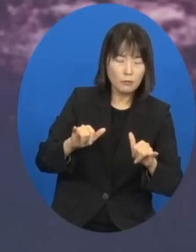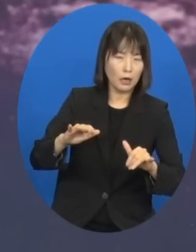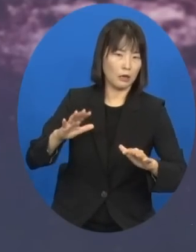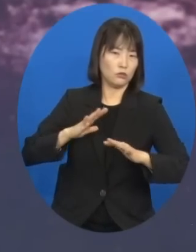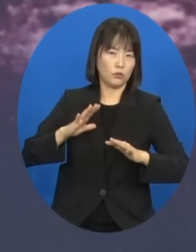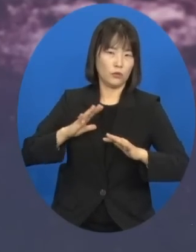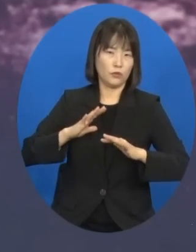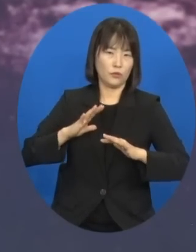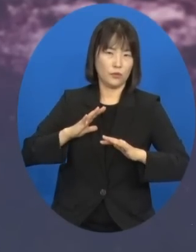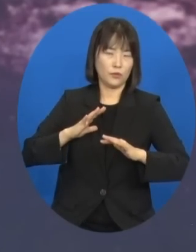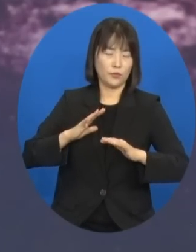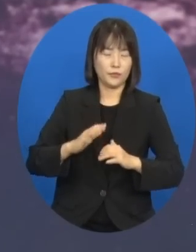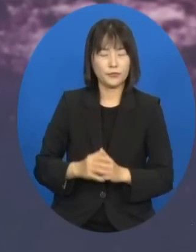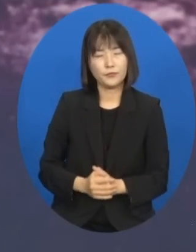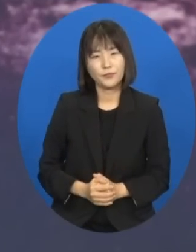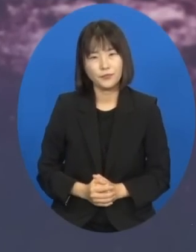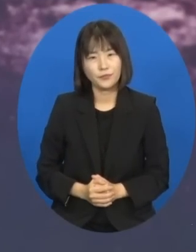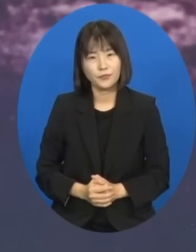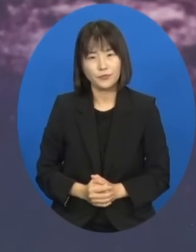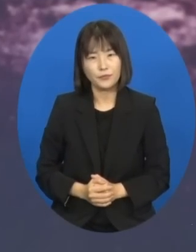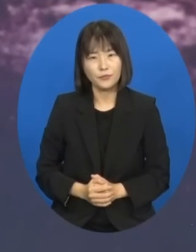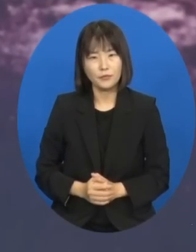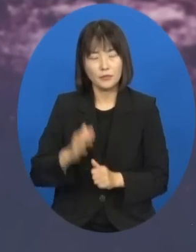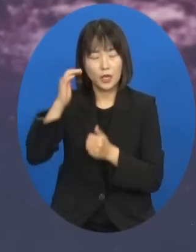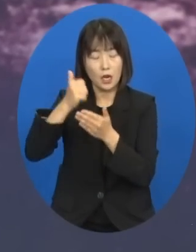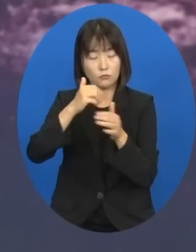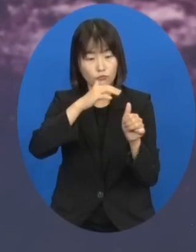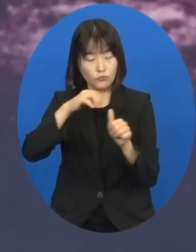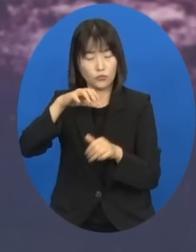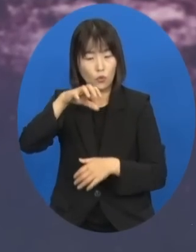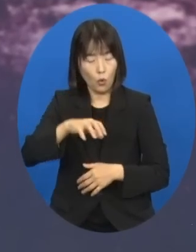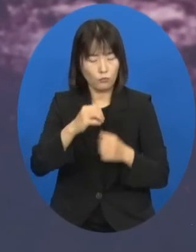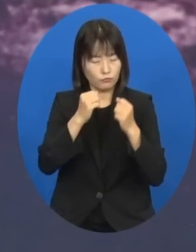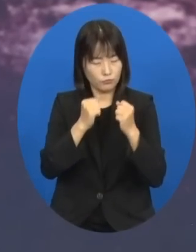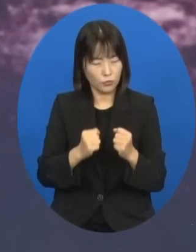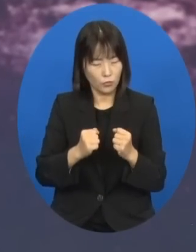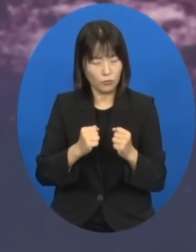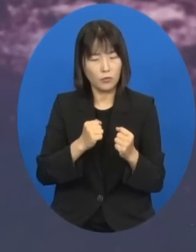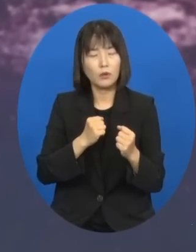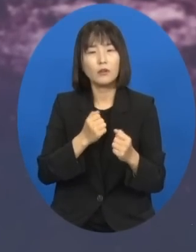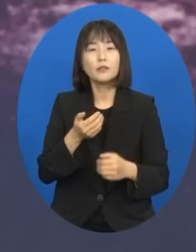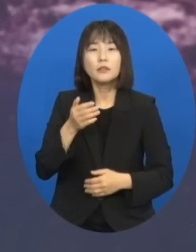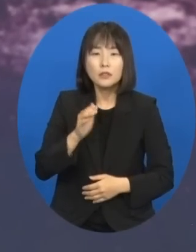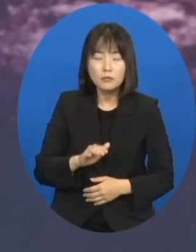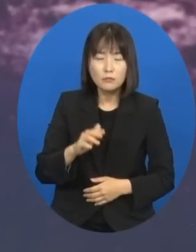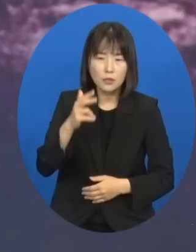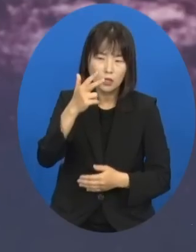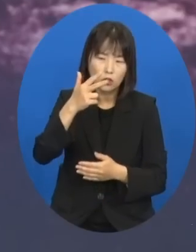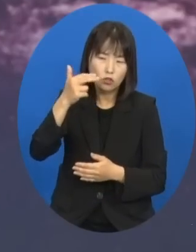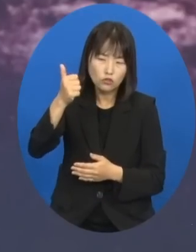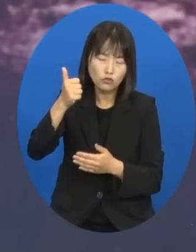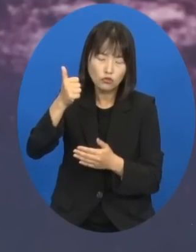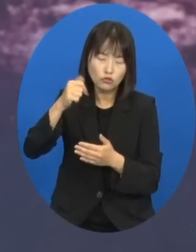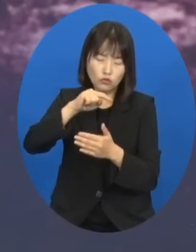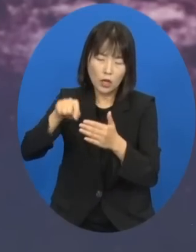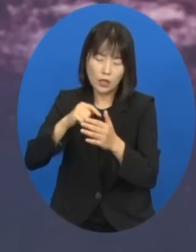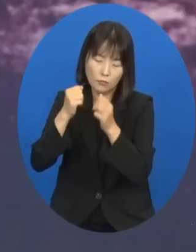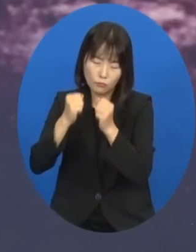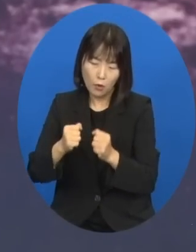두려워하였습니다. 아무리 부르신 곳에 머물러 있어도요, 주 안에 머물러 있지 않으면 여러분 두렵습니다.